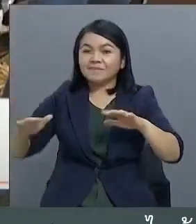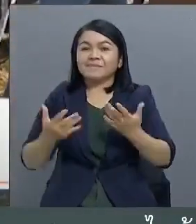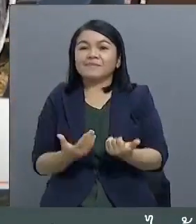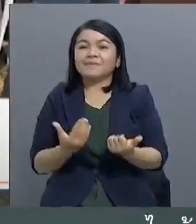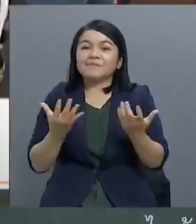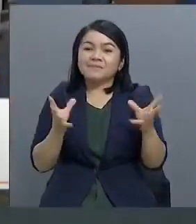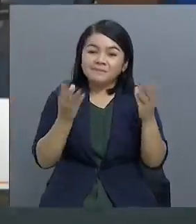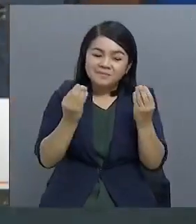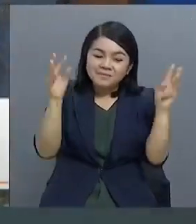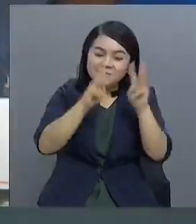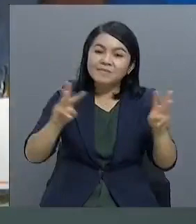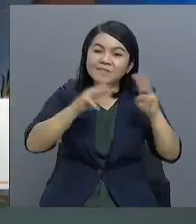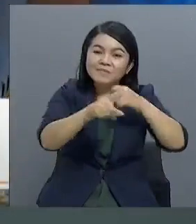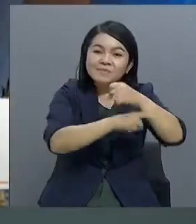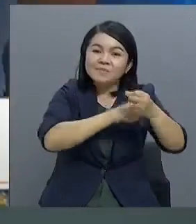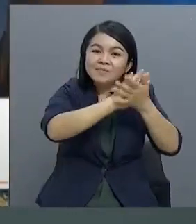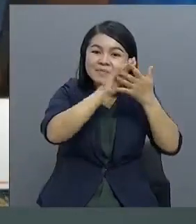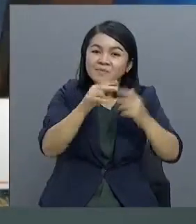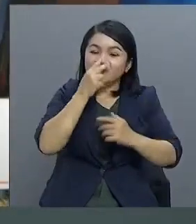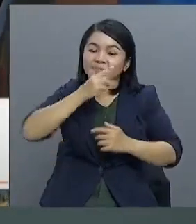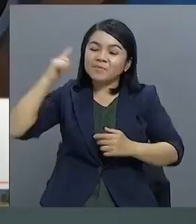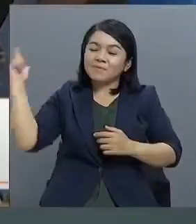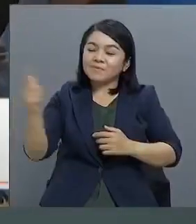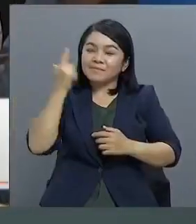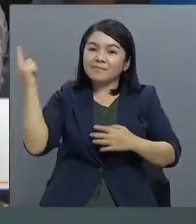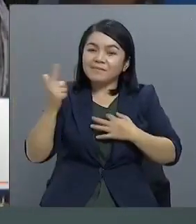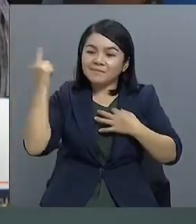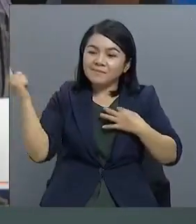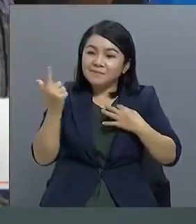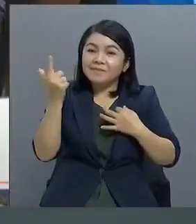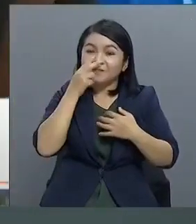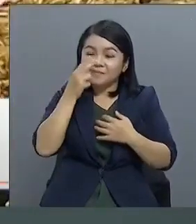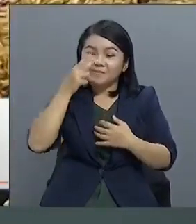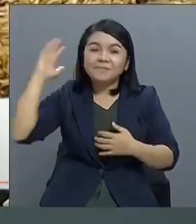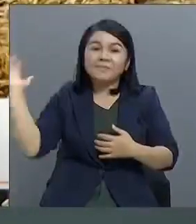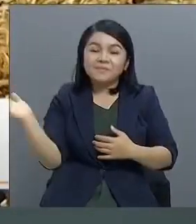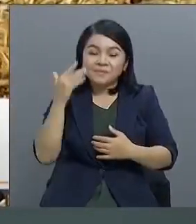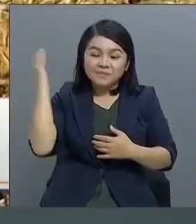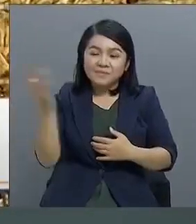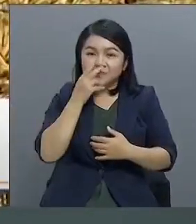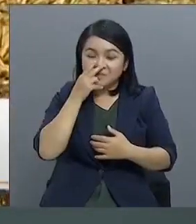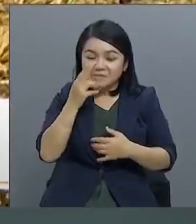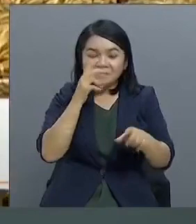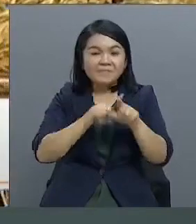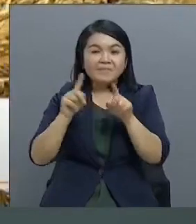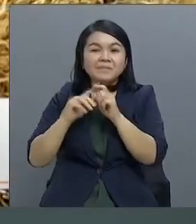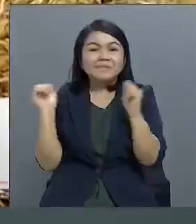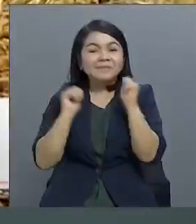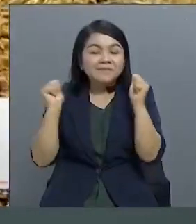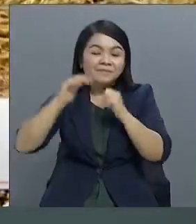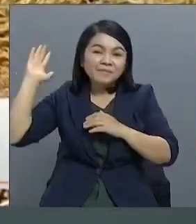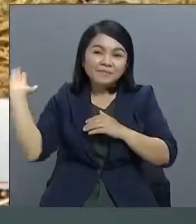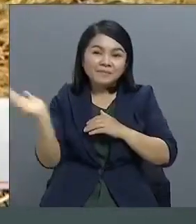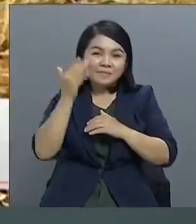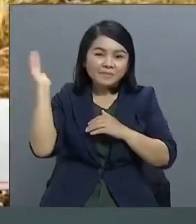าศยามเย็นนะเนี่ยลมพัดดูเสื้อพี่เสื้อส้มก็ได้ค่ะเสื้อปลิวเลยนะคะนี่เห็นได้เลยว่าลมพัดเย็นสบายมากๆค่ะ โดย